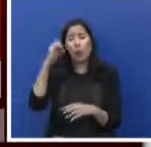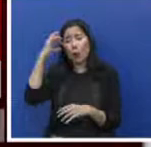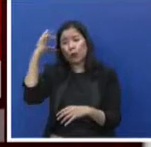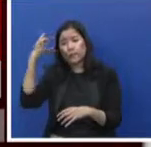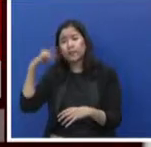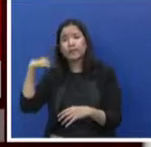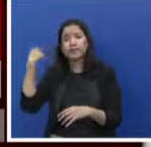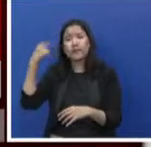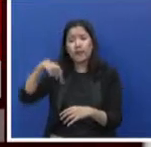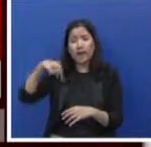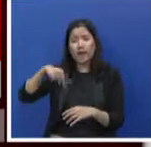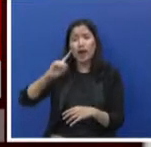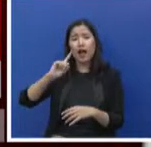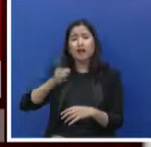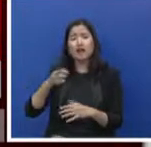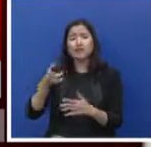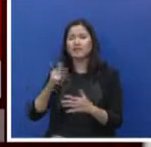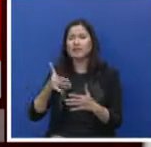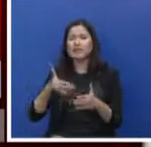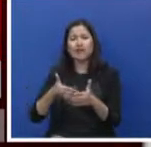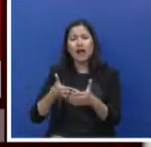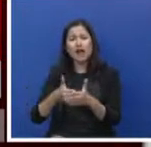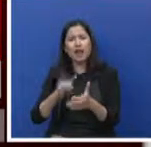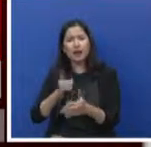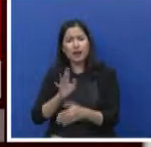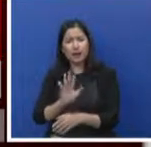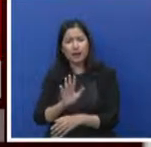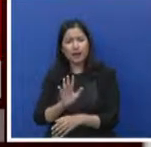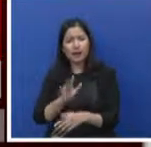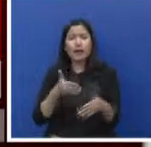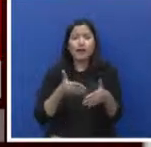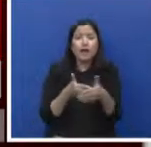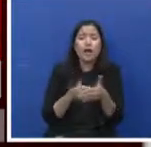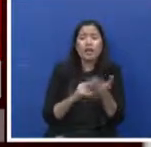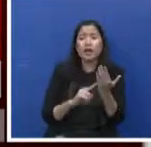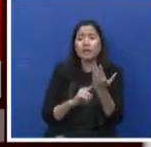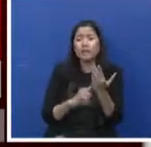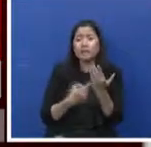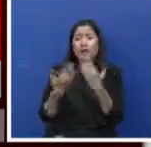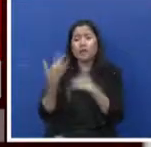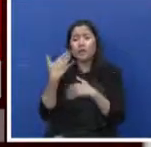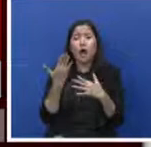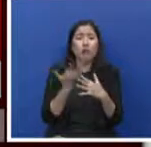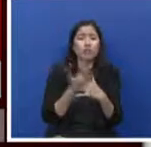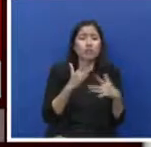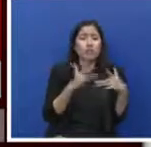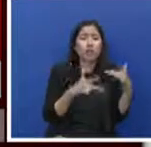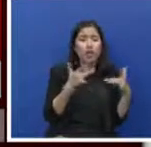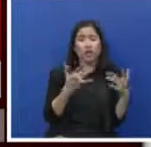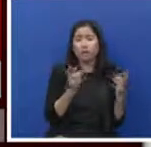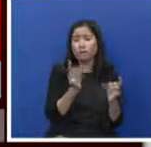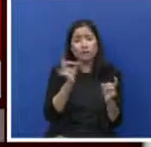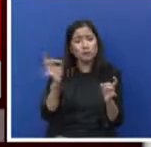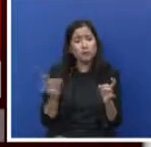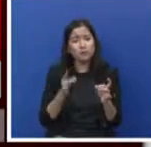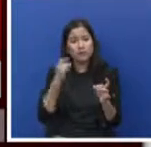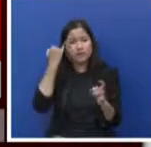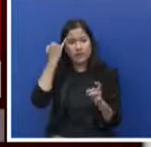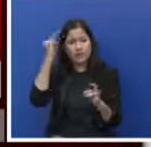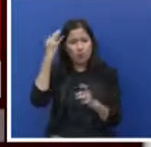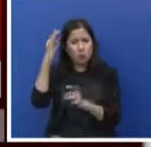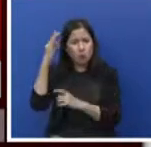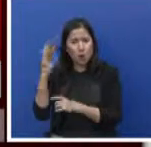Apakah sejauh ini ada suatu kendala secara teknis selain tadi mungkin ada tantangan dari akses internet atau apapun itu? Bagaimana inovasi